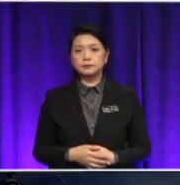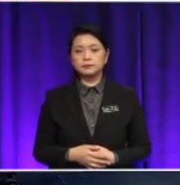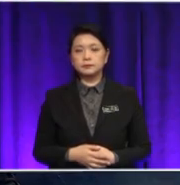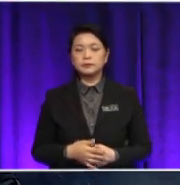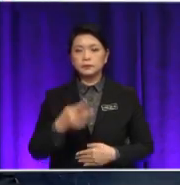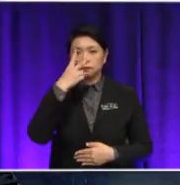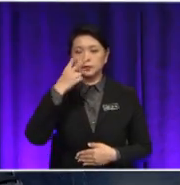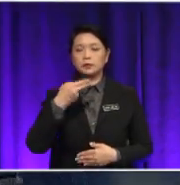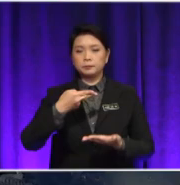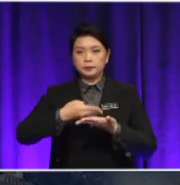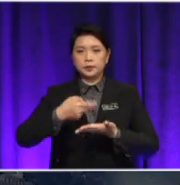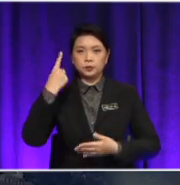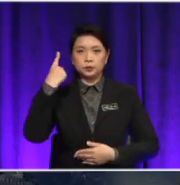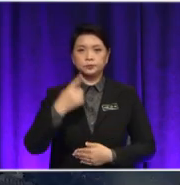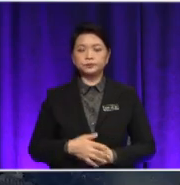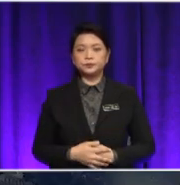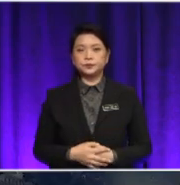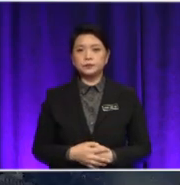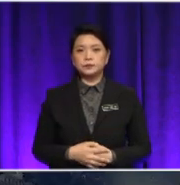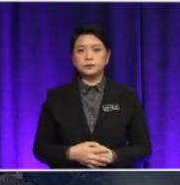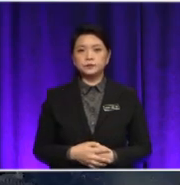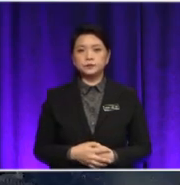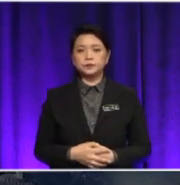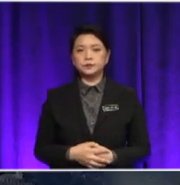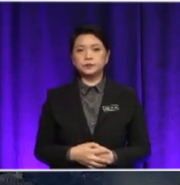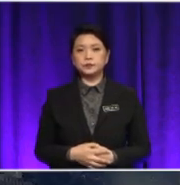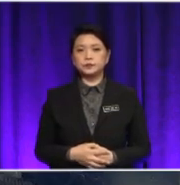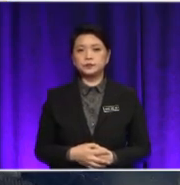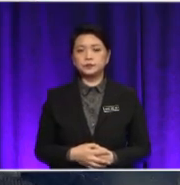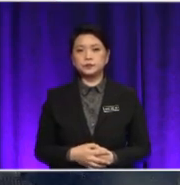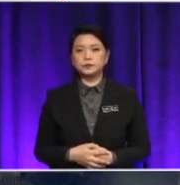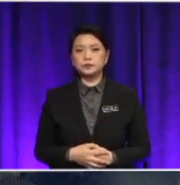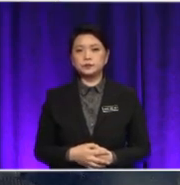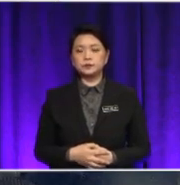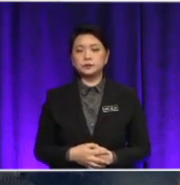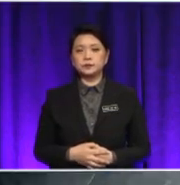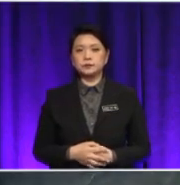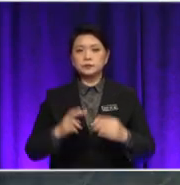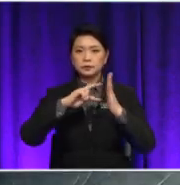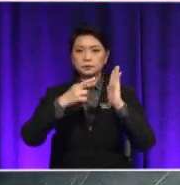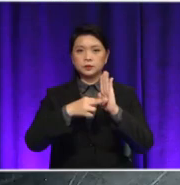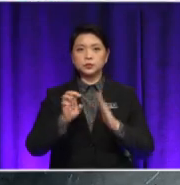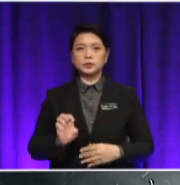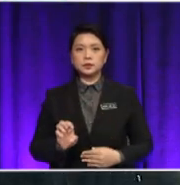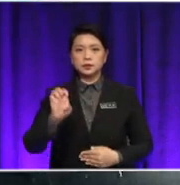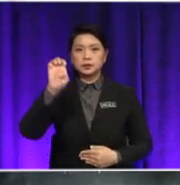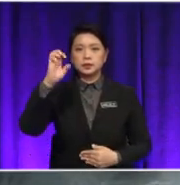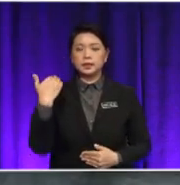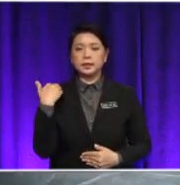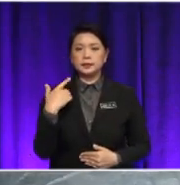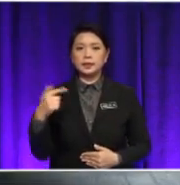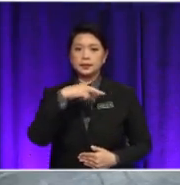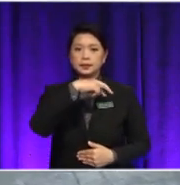baik. Okey, pelan-pelan. Okey, cikgu. Okey. Maksudnya, elevation di situ,